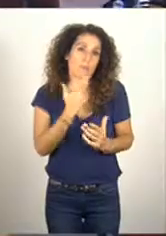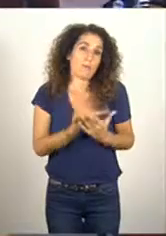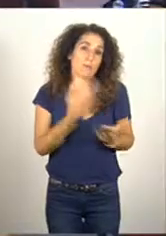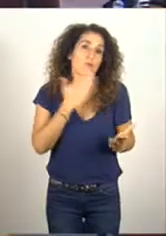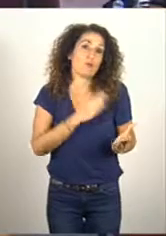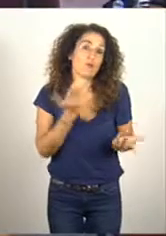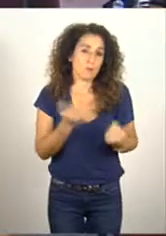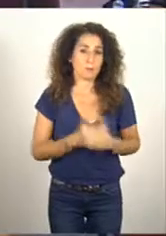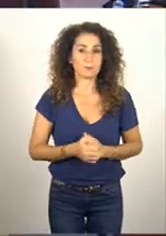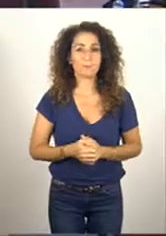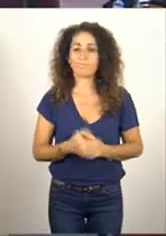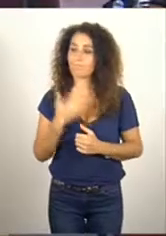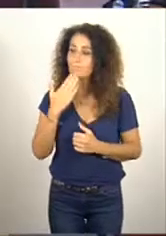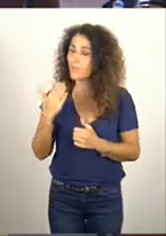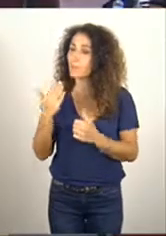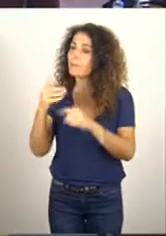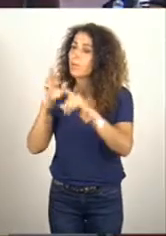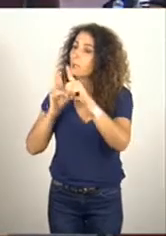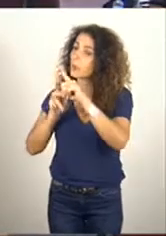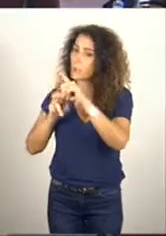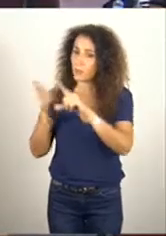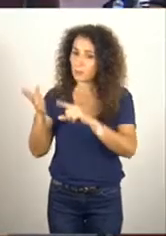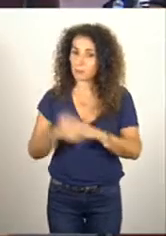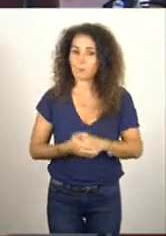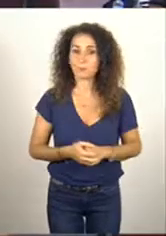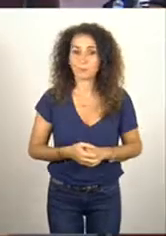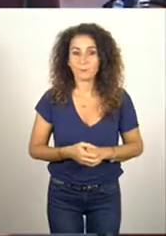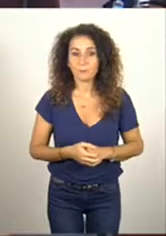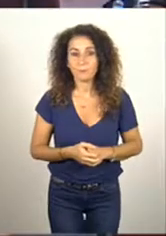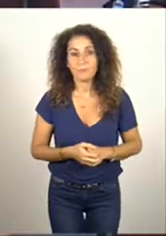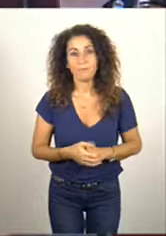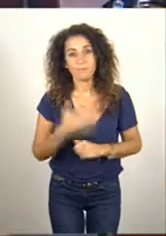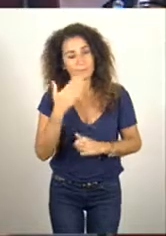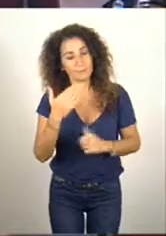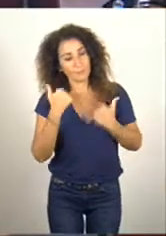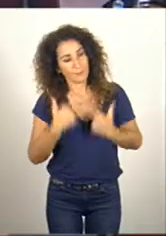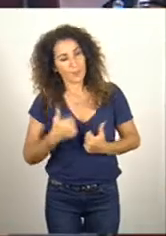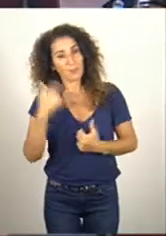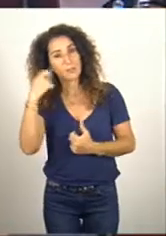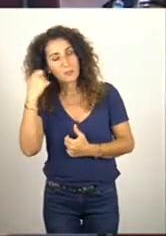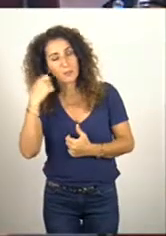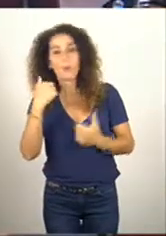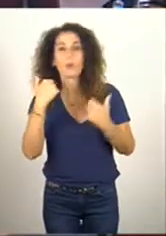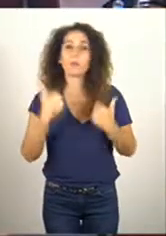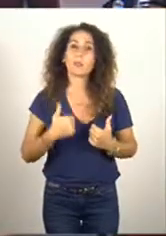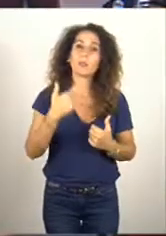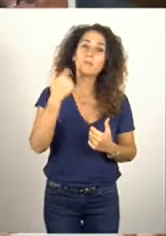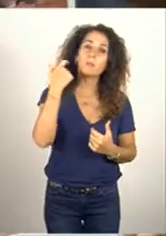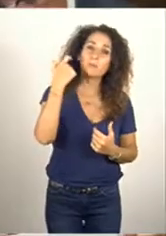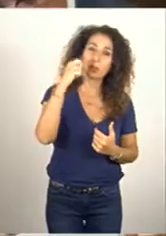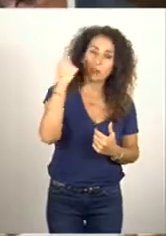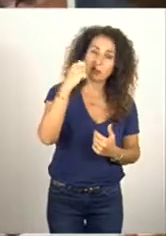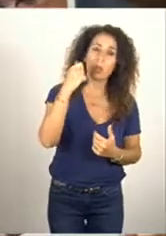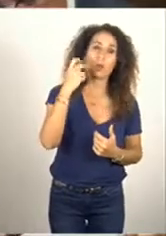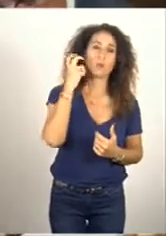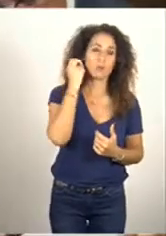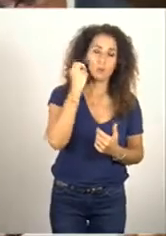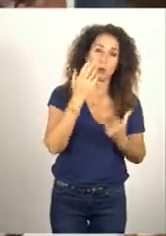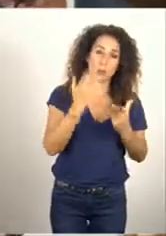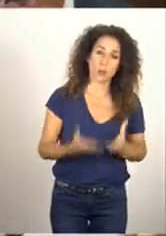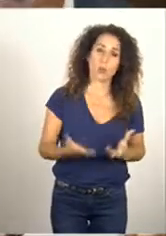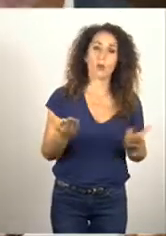Merci. Josiane Cornelou pour Les Républicains. Merci Madame la Présidente, Madame la Présidente de la CNCPH. J'avais eu